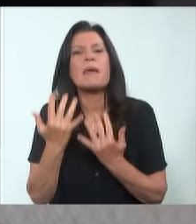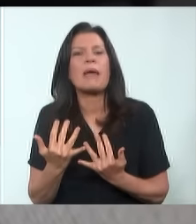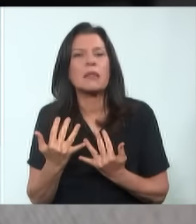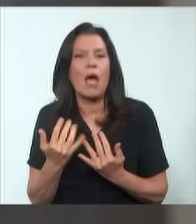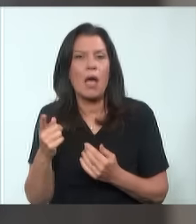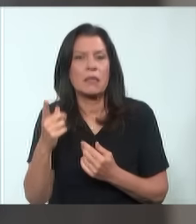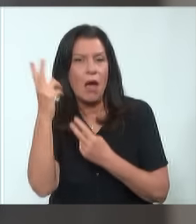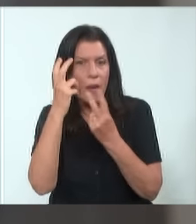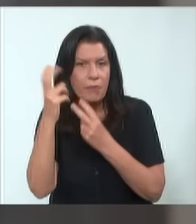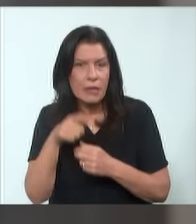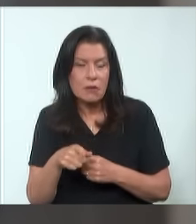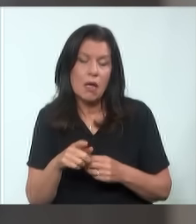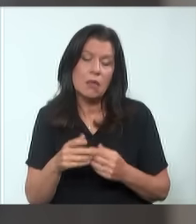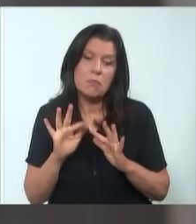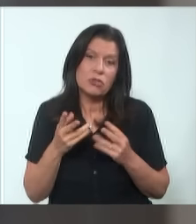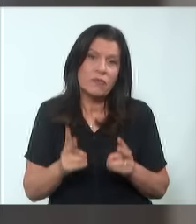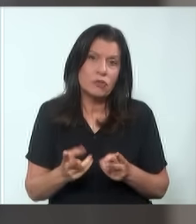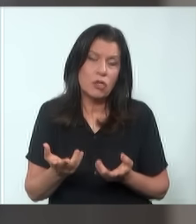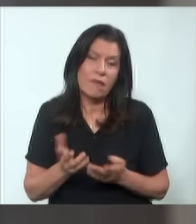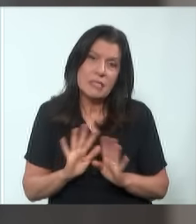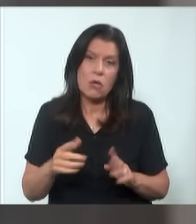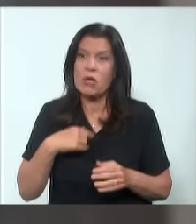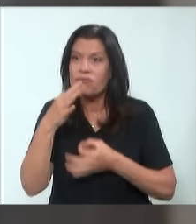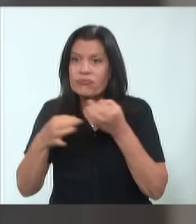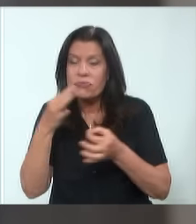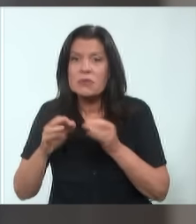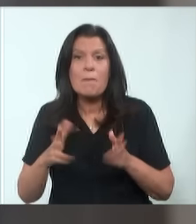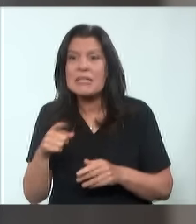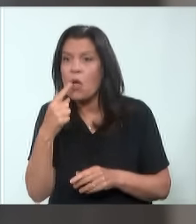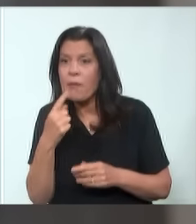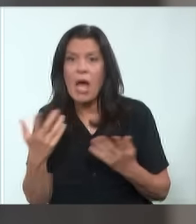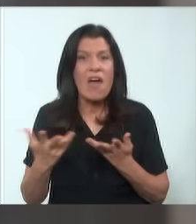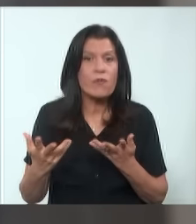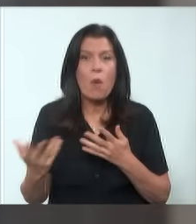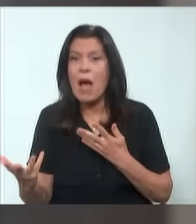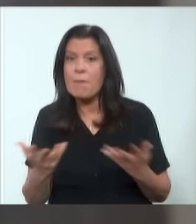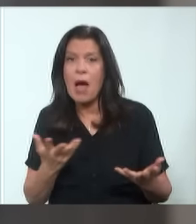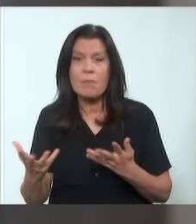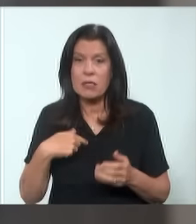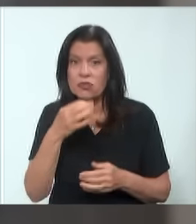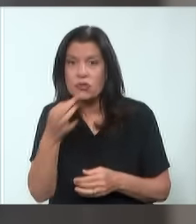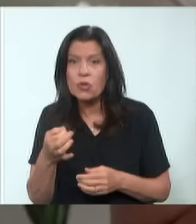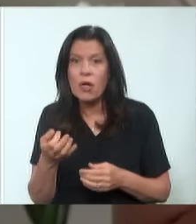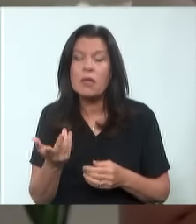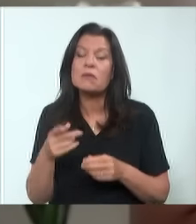להגיד. וזהו, כשאני שואלת שאלות, מה זה אומר, איפה, מה, מו, עוד